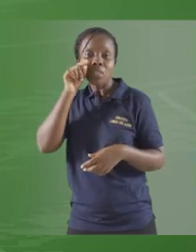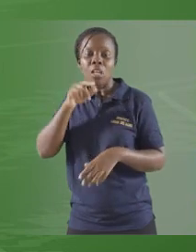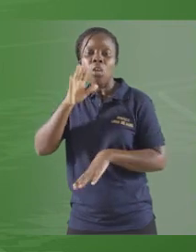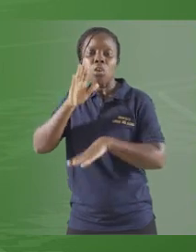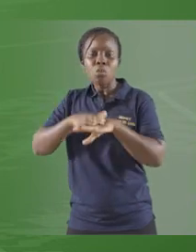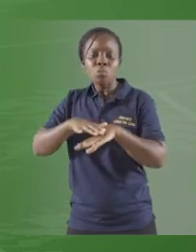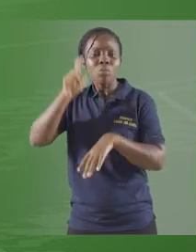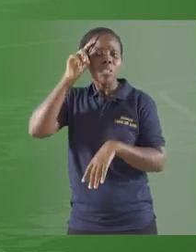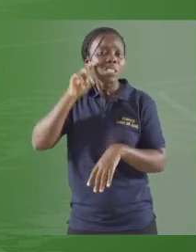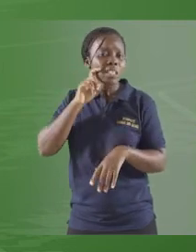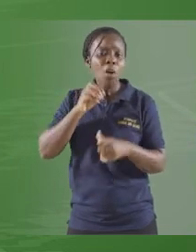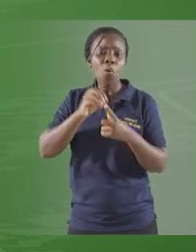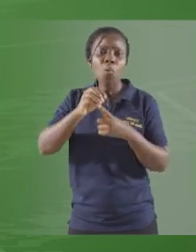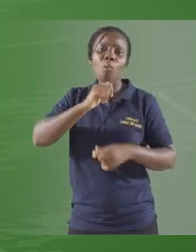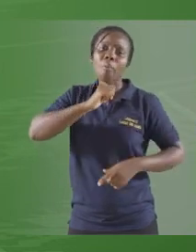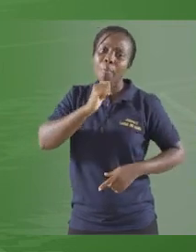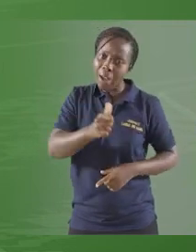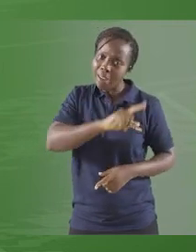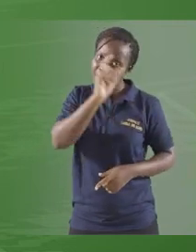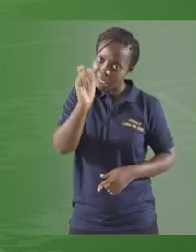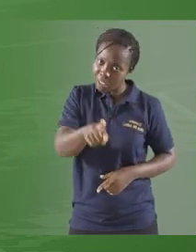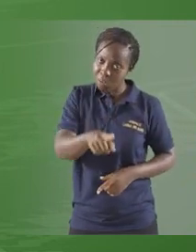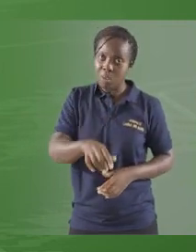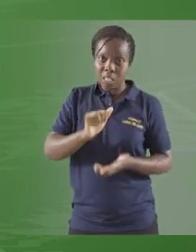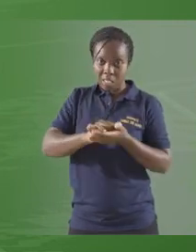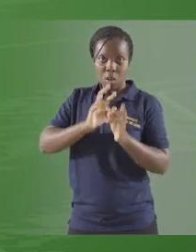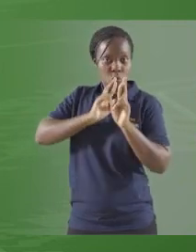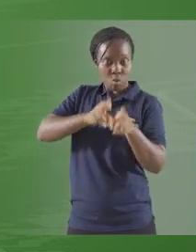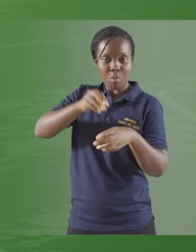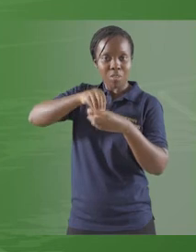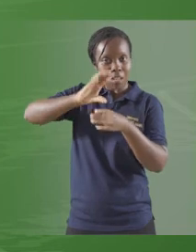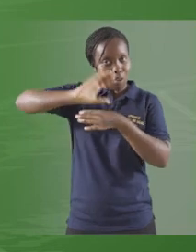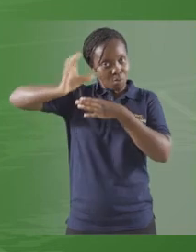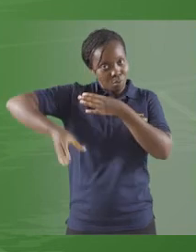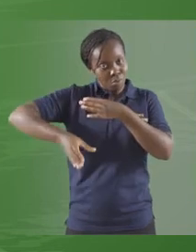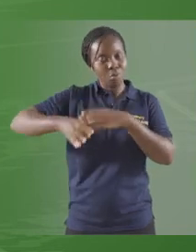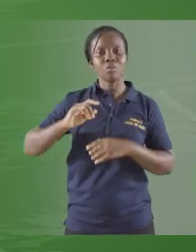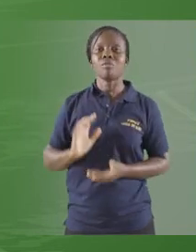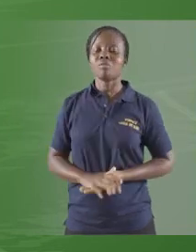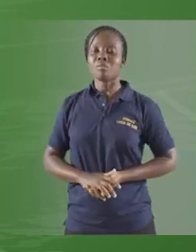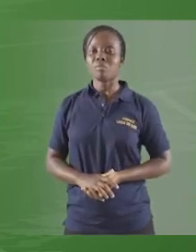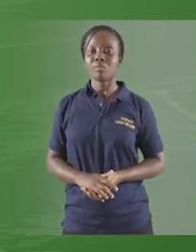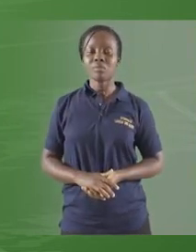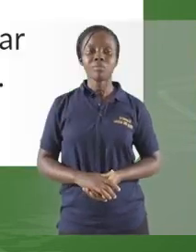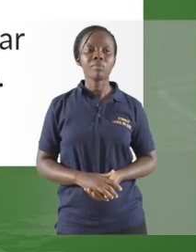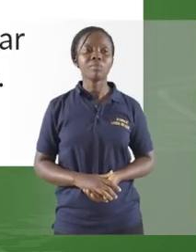un hétérochromosome ou par un autosome? C'est à cette question-là que nous voulons